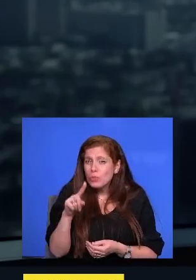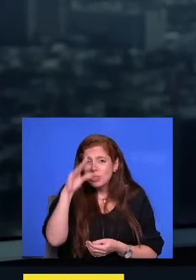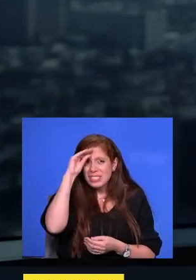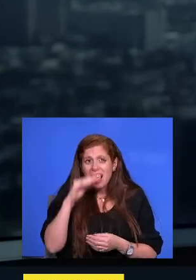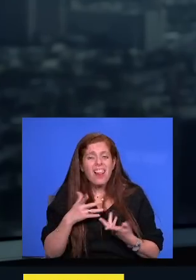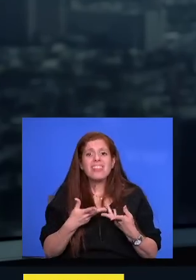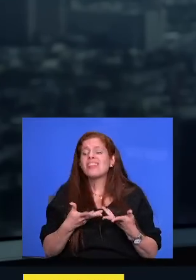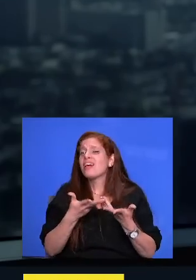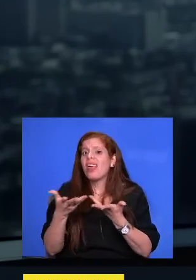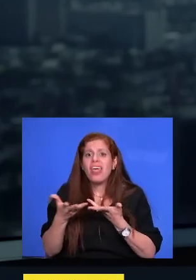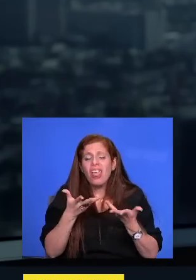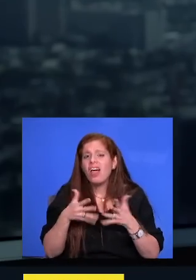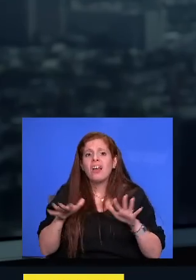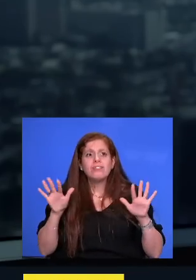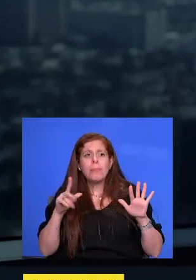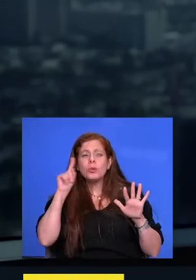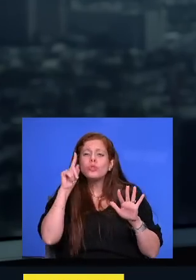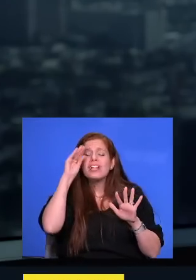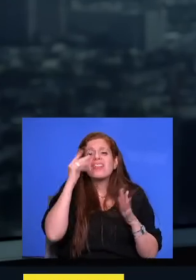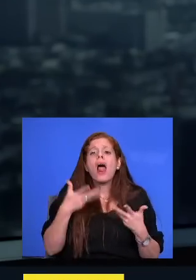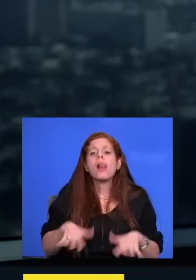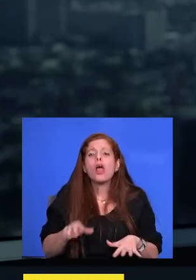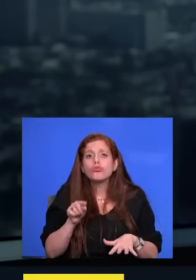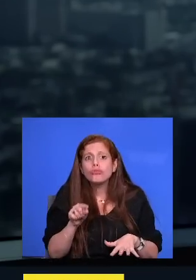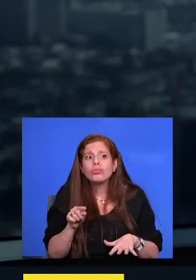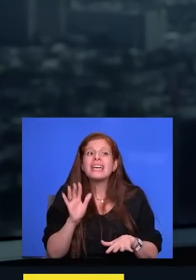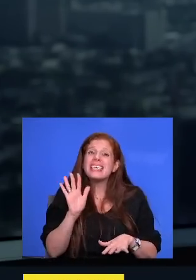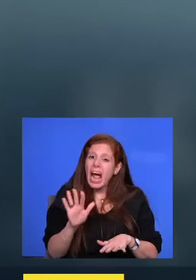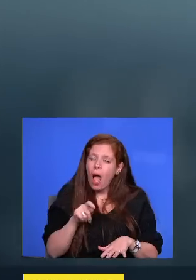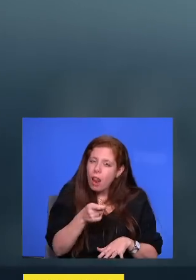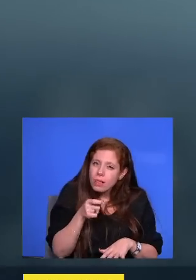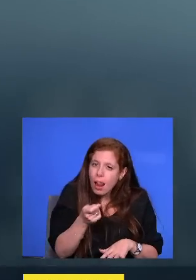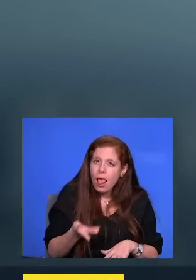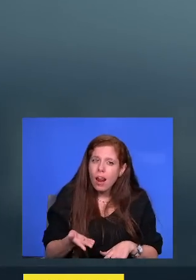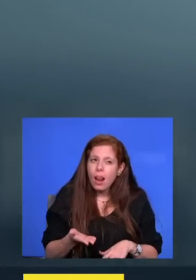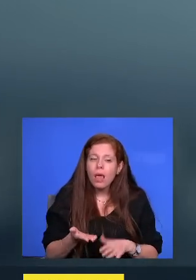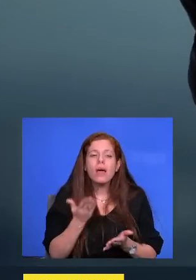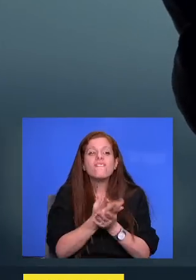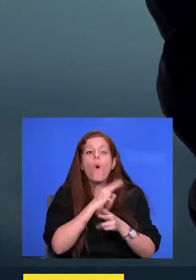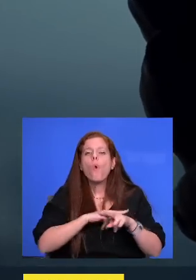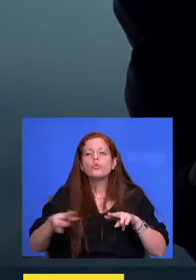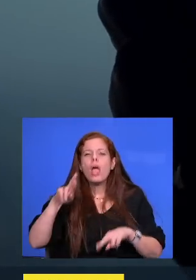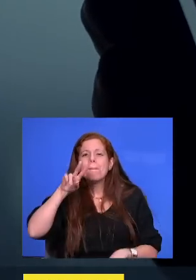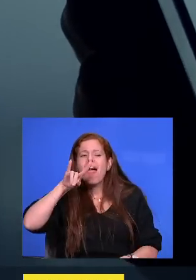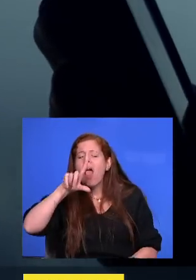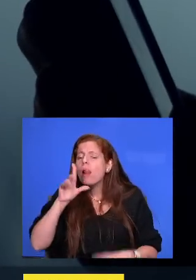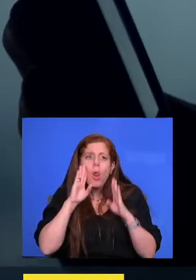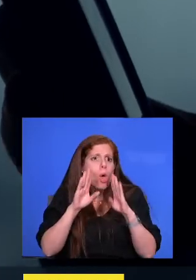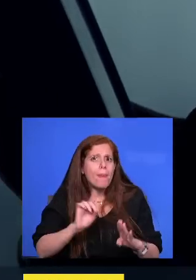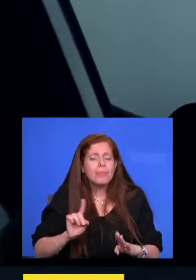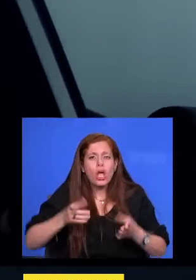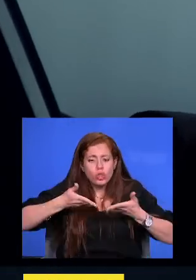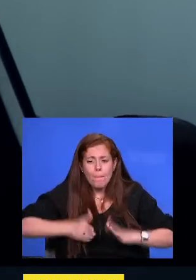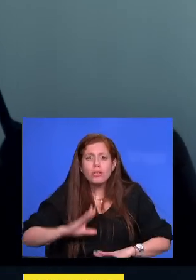ידעו שזה ילד יותר חלש מהם. ככה להתעלל... כבר חודשיים רחל מתקשה להאמין שבנה דוד,